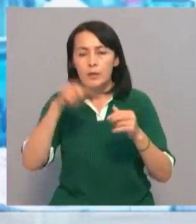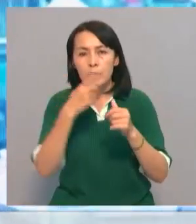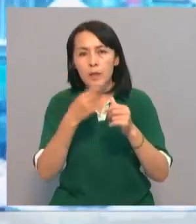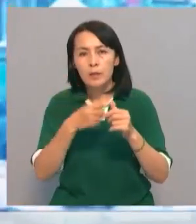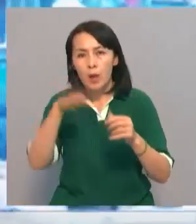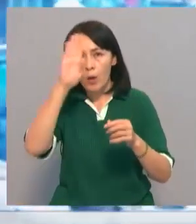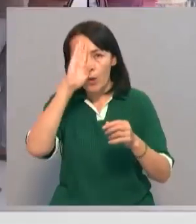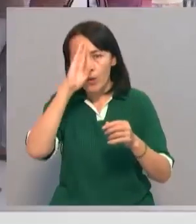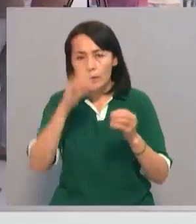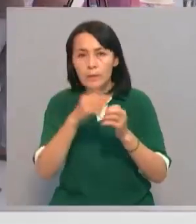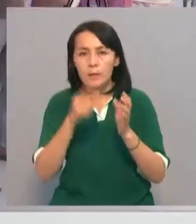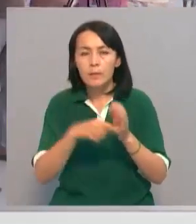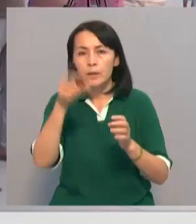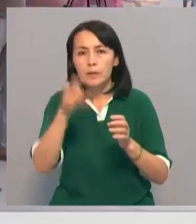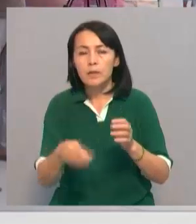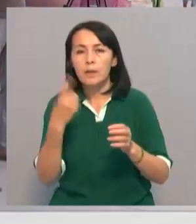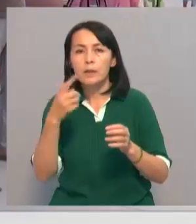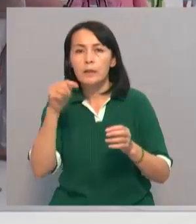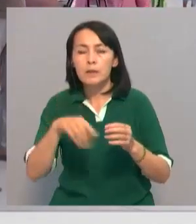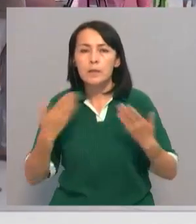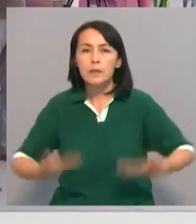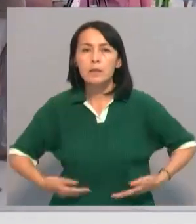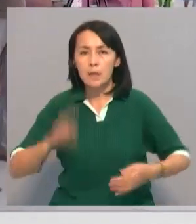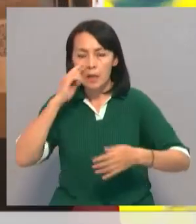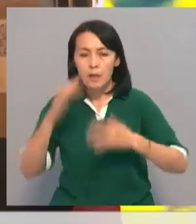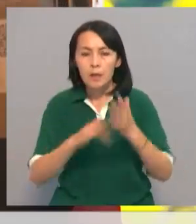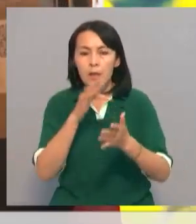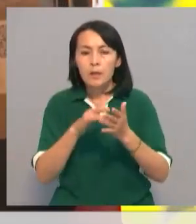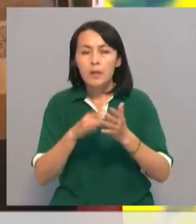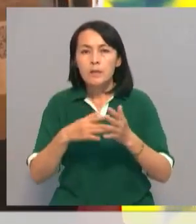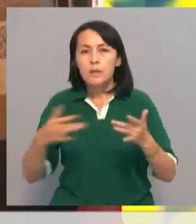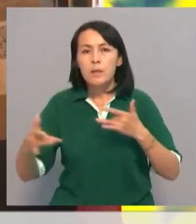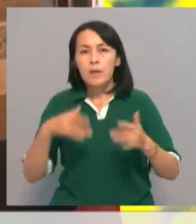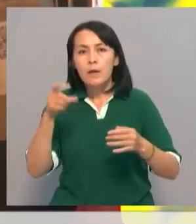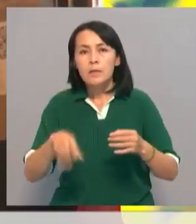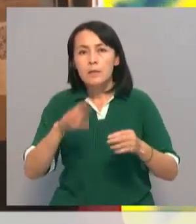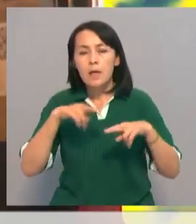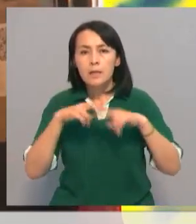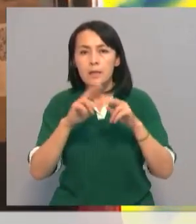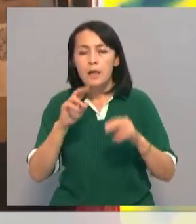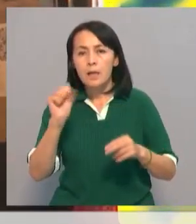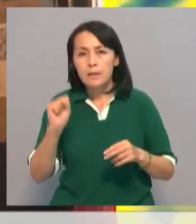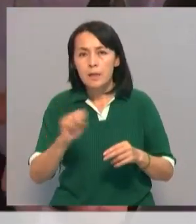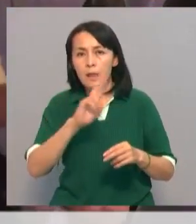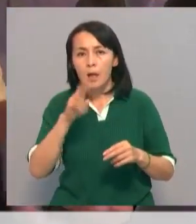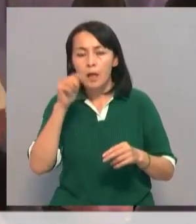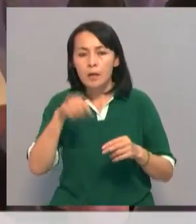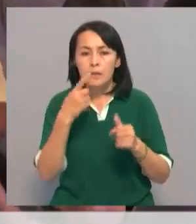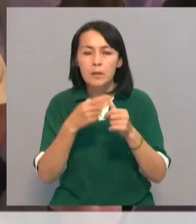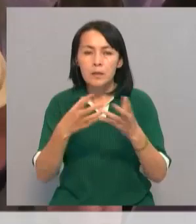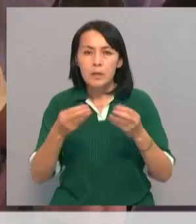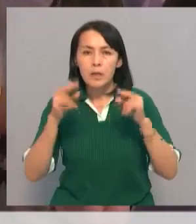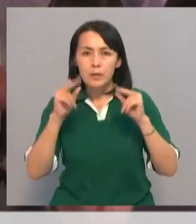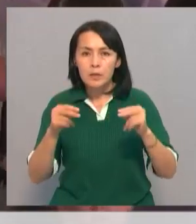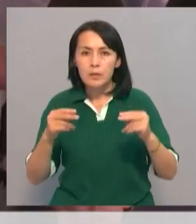имя мужчина – 17 человек. Один из них – житель Третьего мегаполиса, профессиональный певец Астана Каргабай. Свое имя он получил в